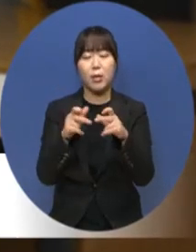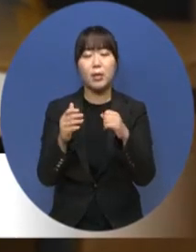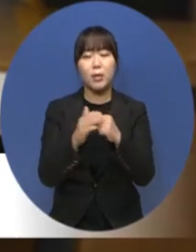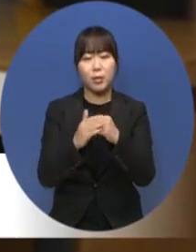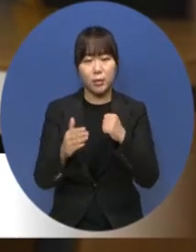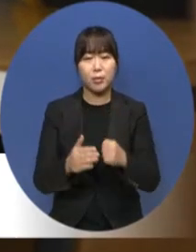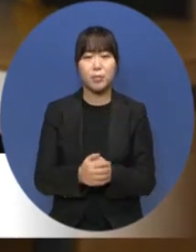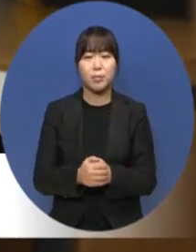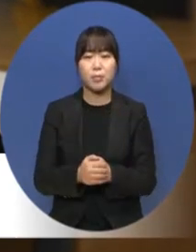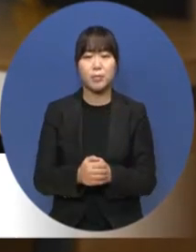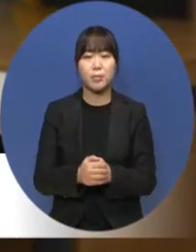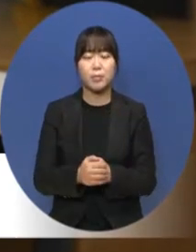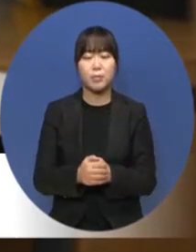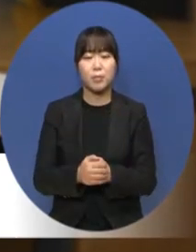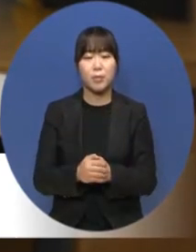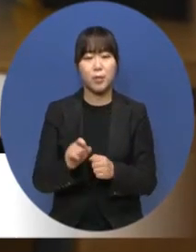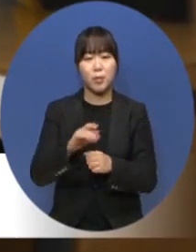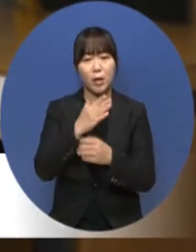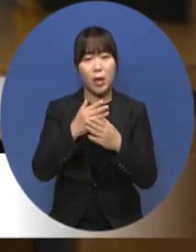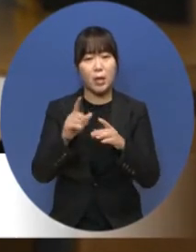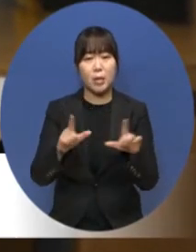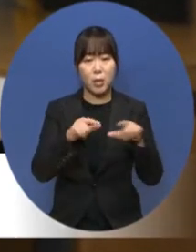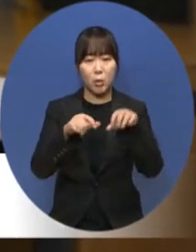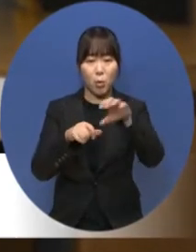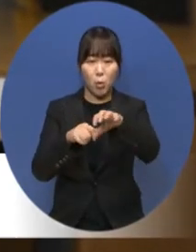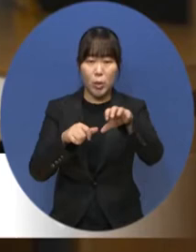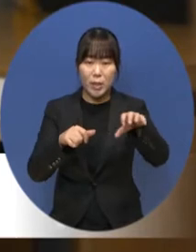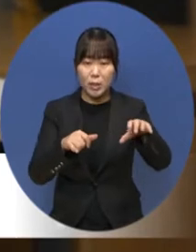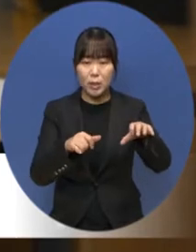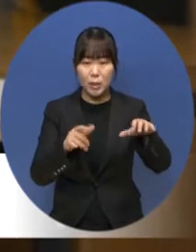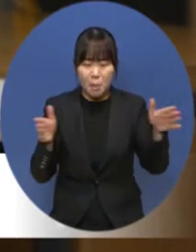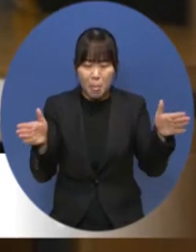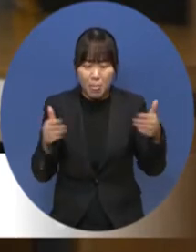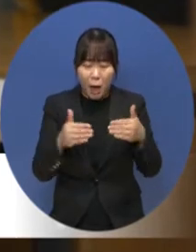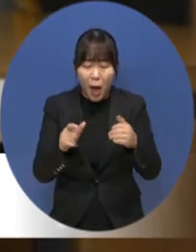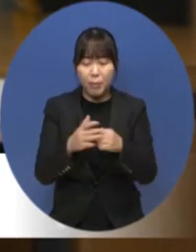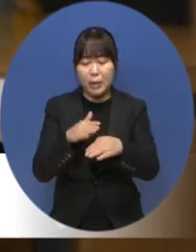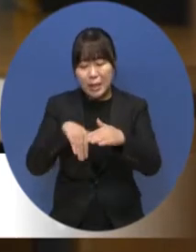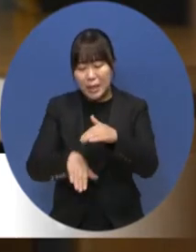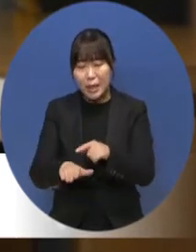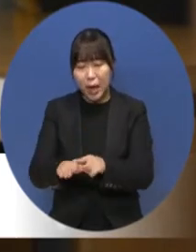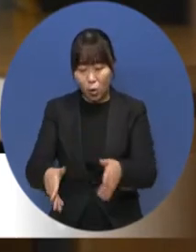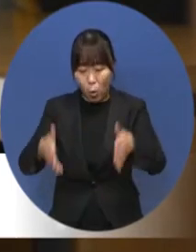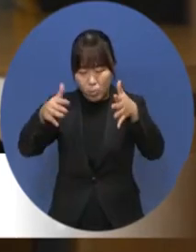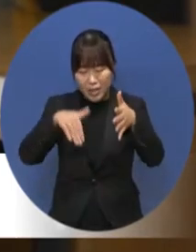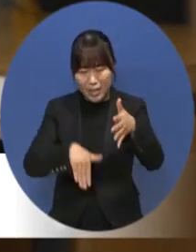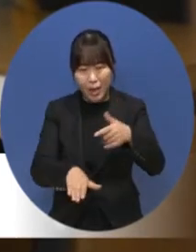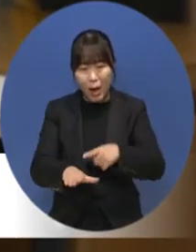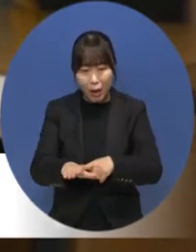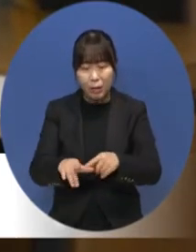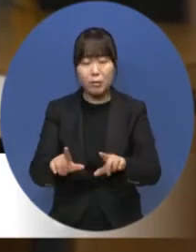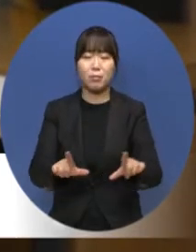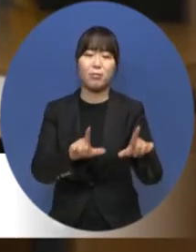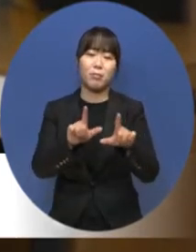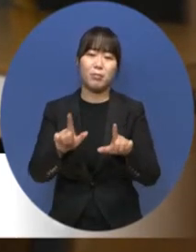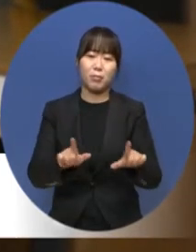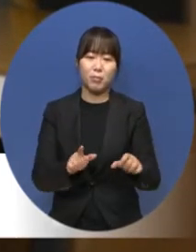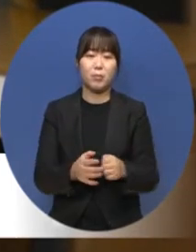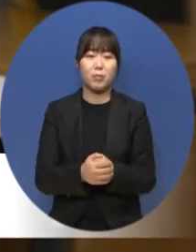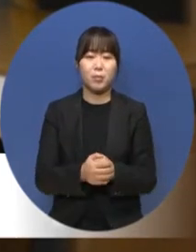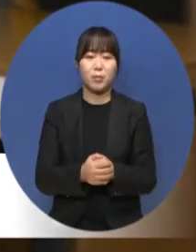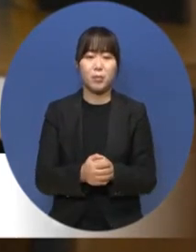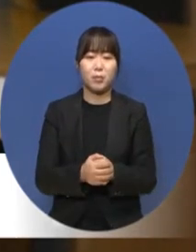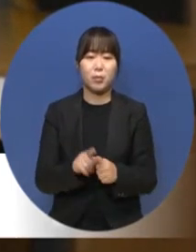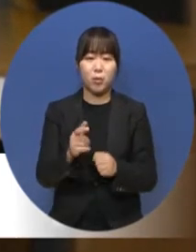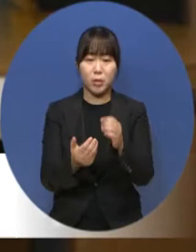인해서 거의 사는 곳이 작은 공간 아니면 지하에 많이들 살고 있는데 반지하에